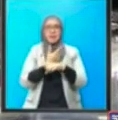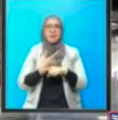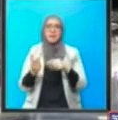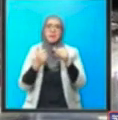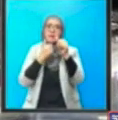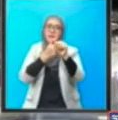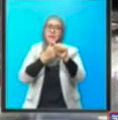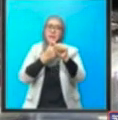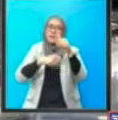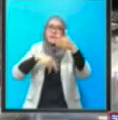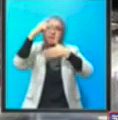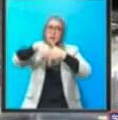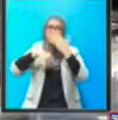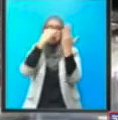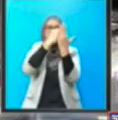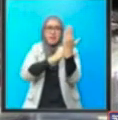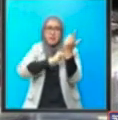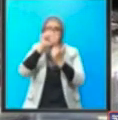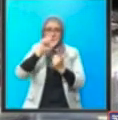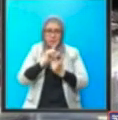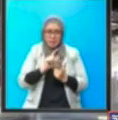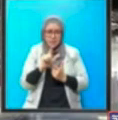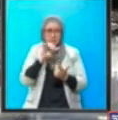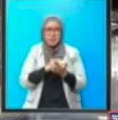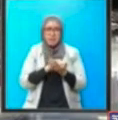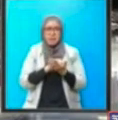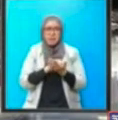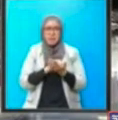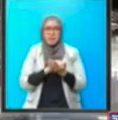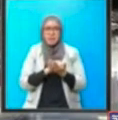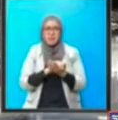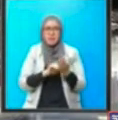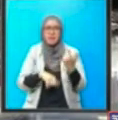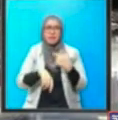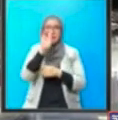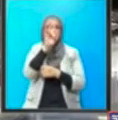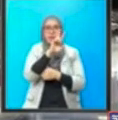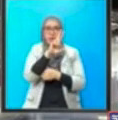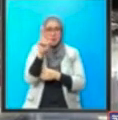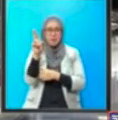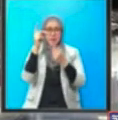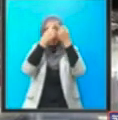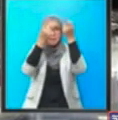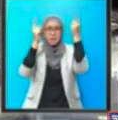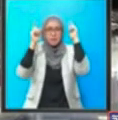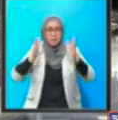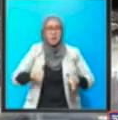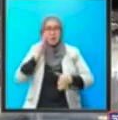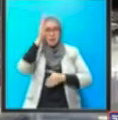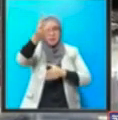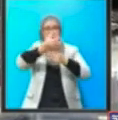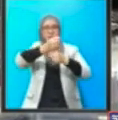diluluskan tersebut seramai 7556 graduan akan mendapat manfaat kepadanya